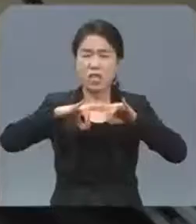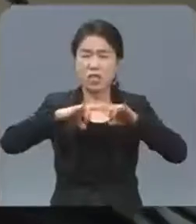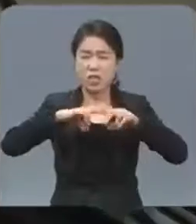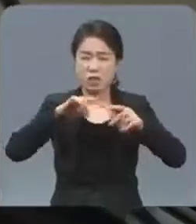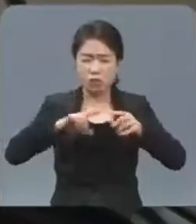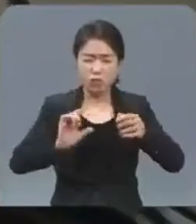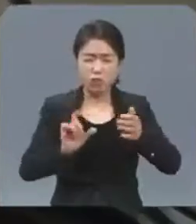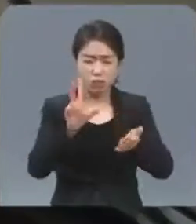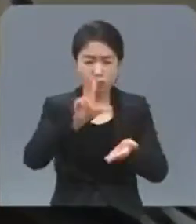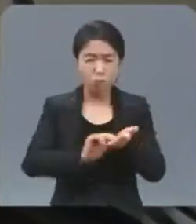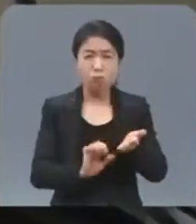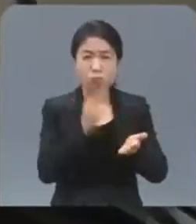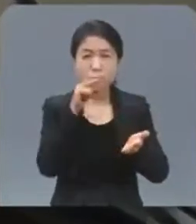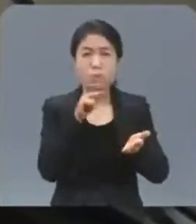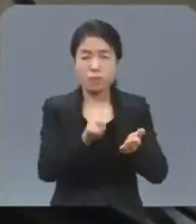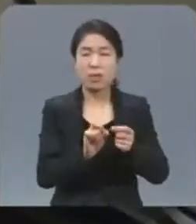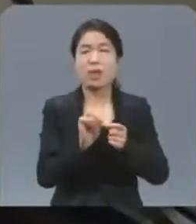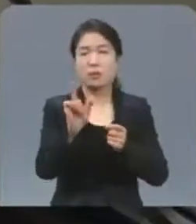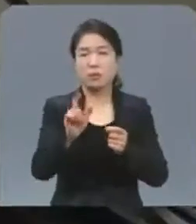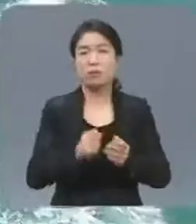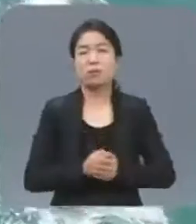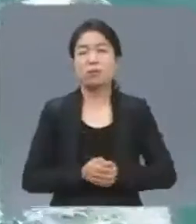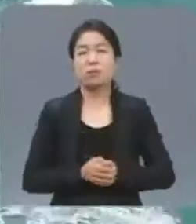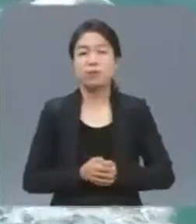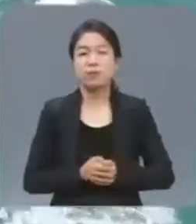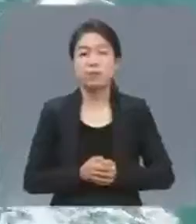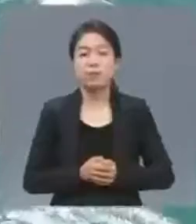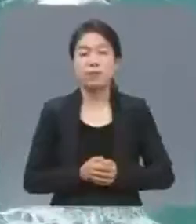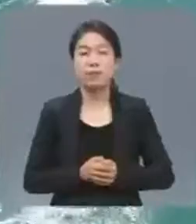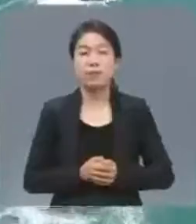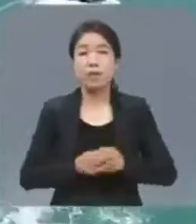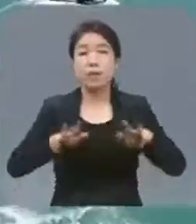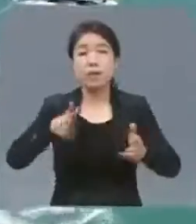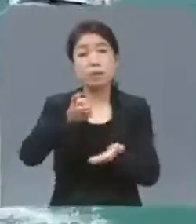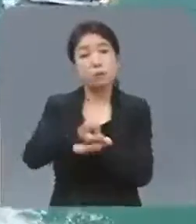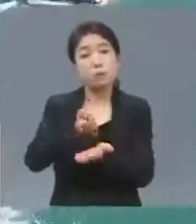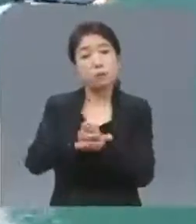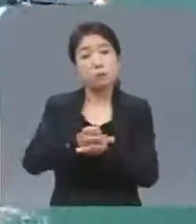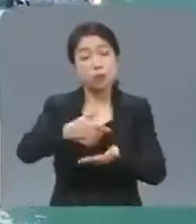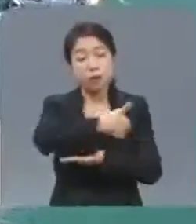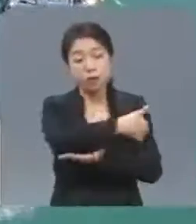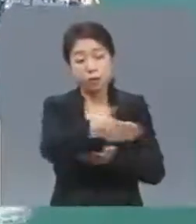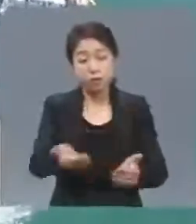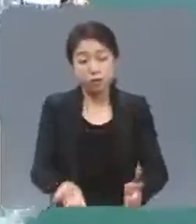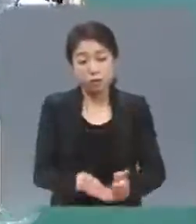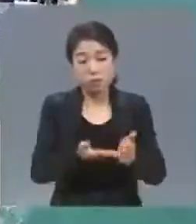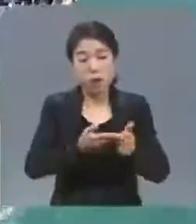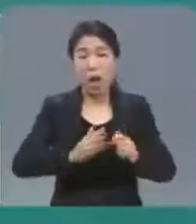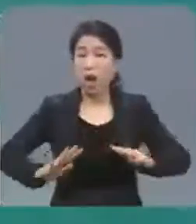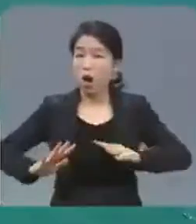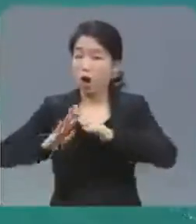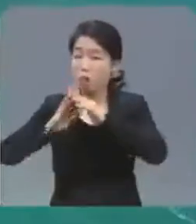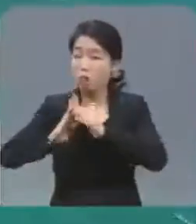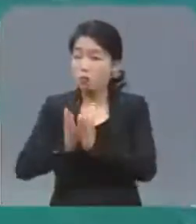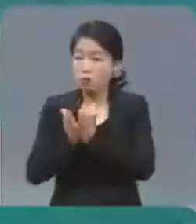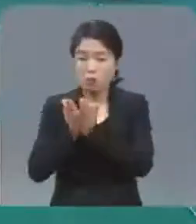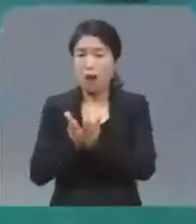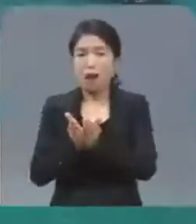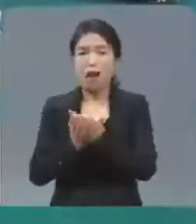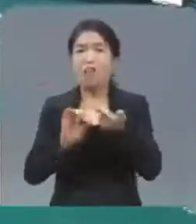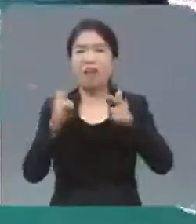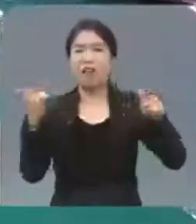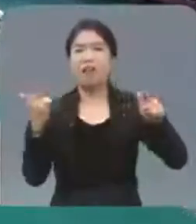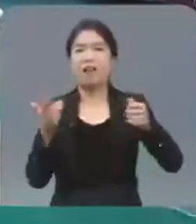등 전기적 요인이 대부분입니다. 하지만 현행법상 가두리 양식장이 건물이나 선박으로 분류되지